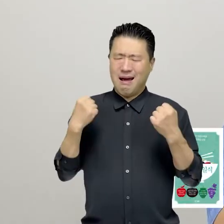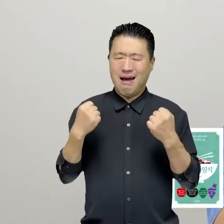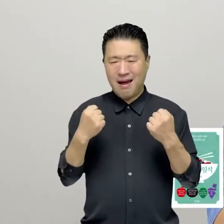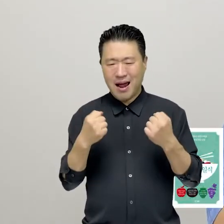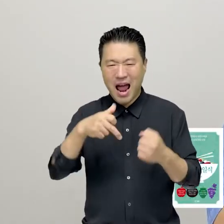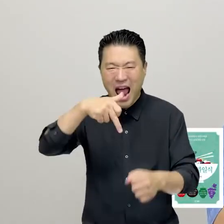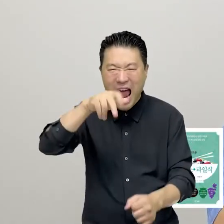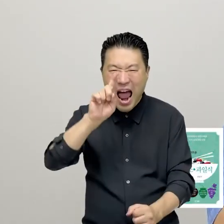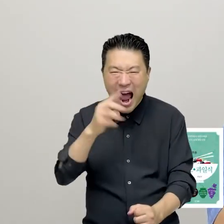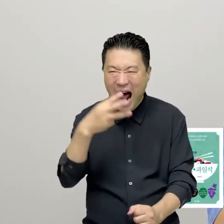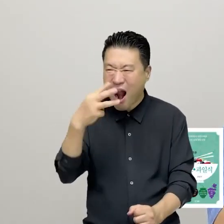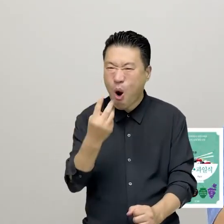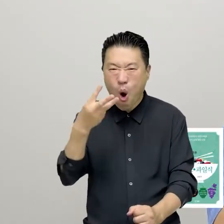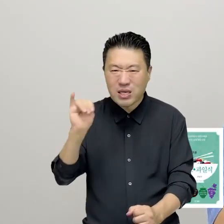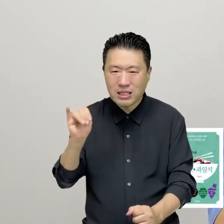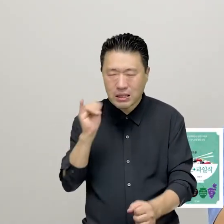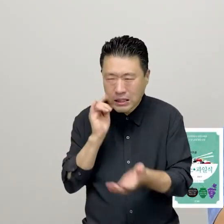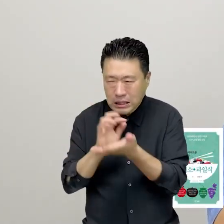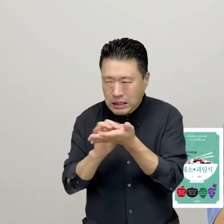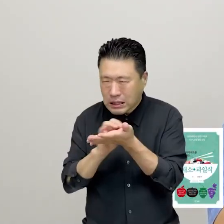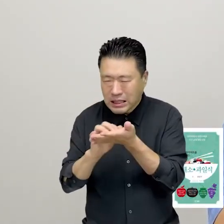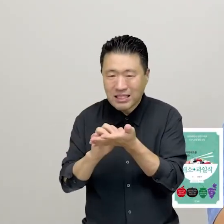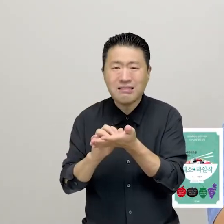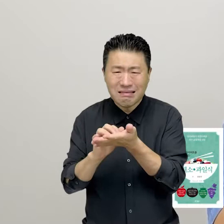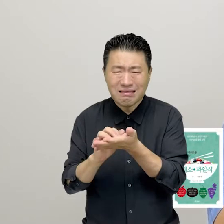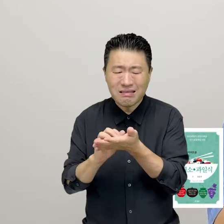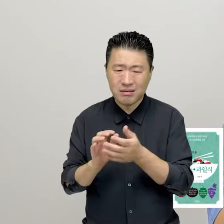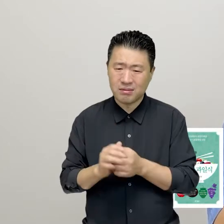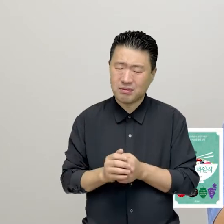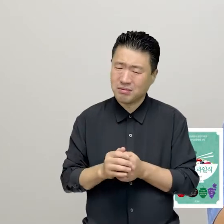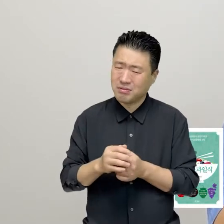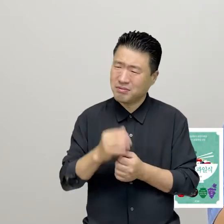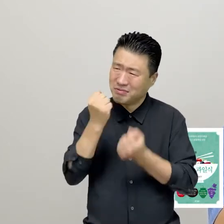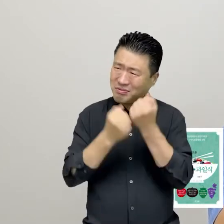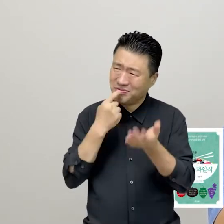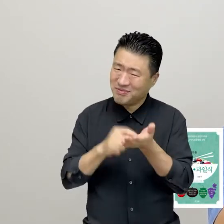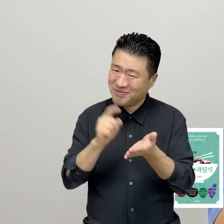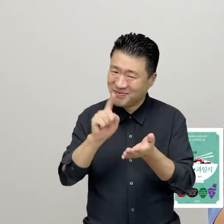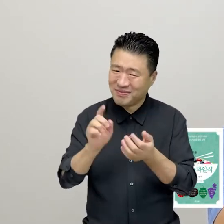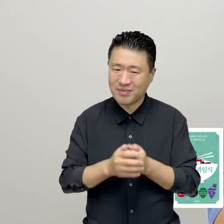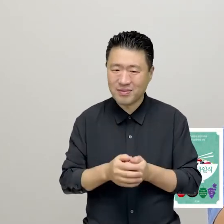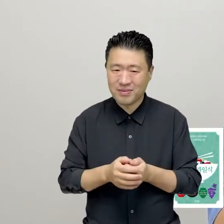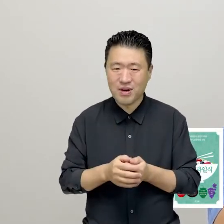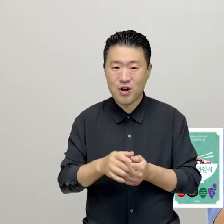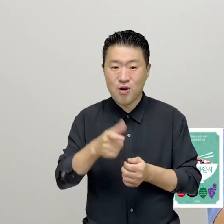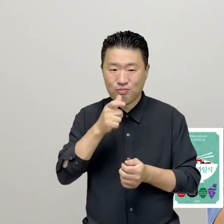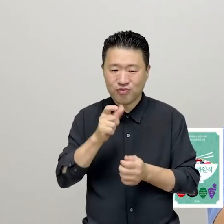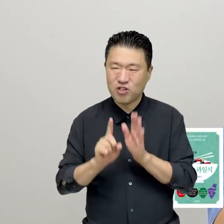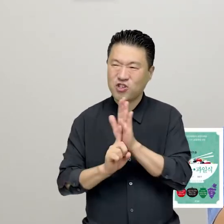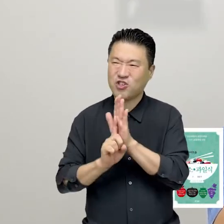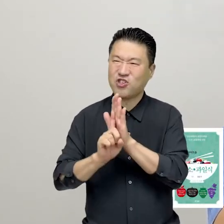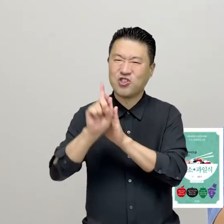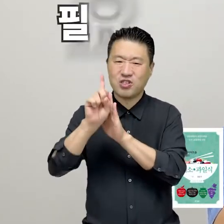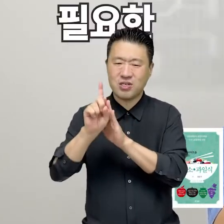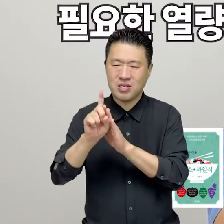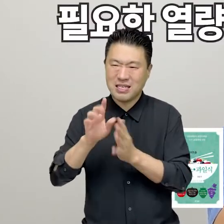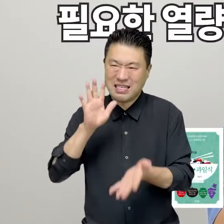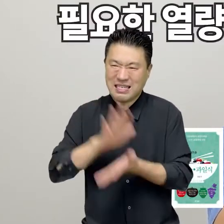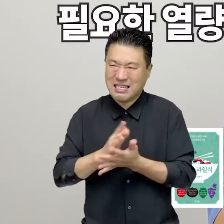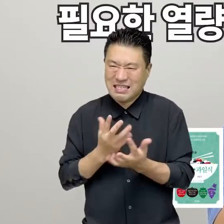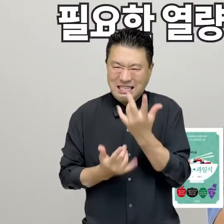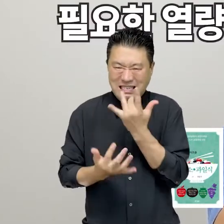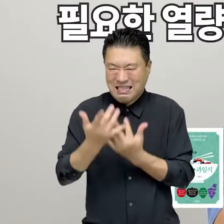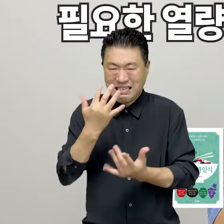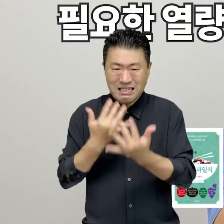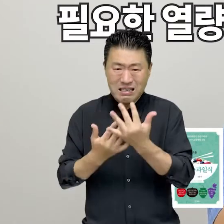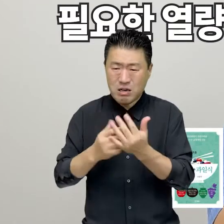다이어터 분들이 칼로리 계산을 하고 계십니다. 칼로리는 쉽게 설명드리면 물을 1도씨 올리는 데 필요한